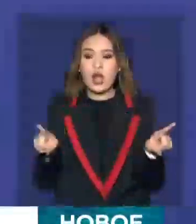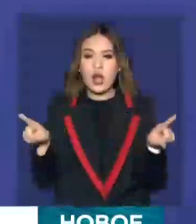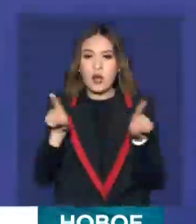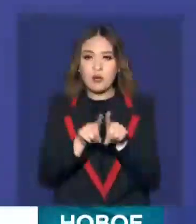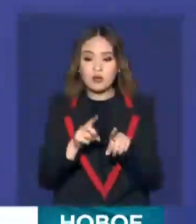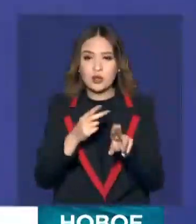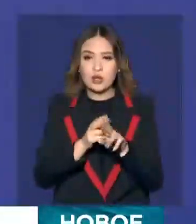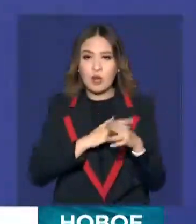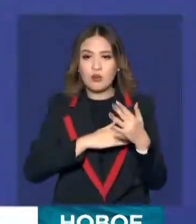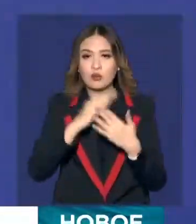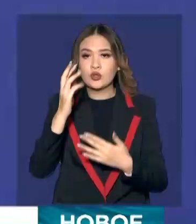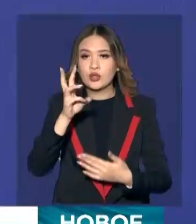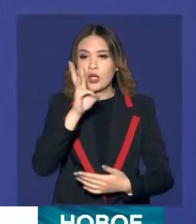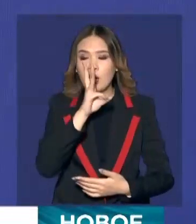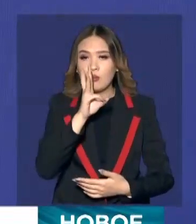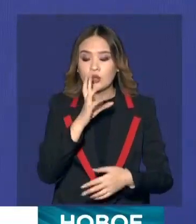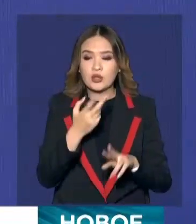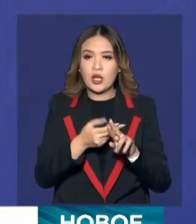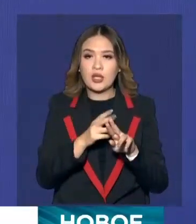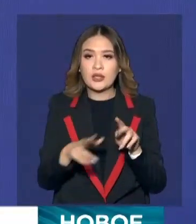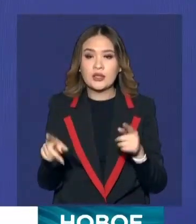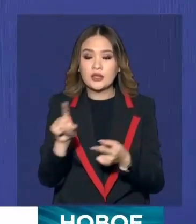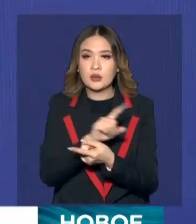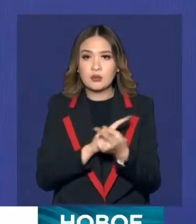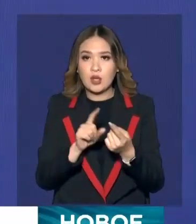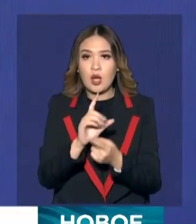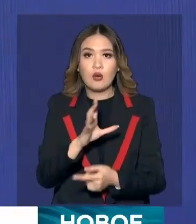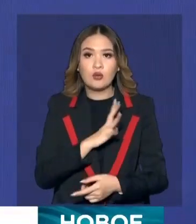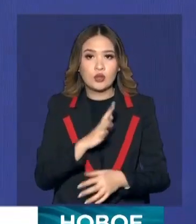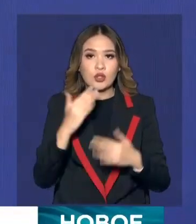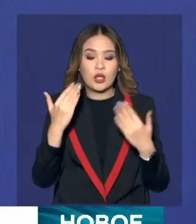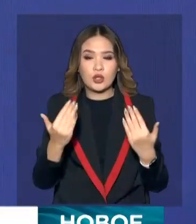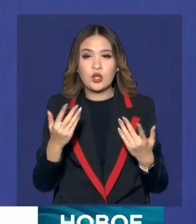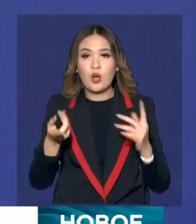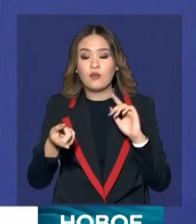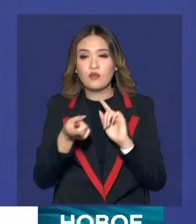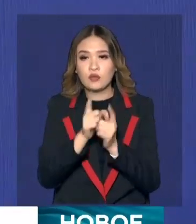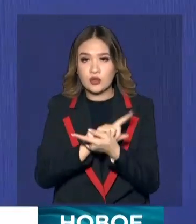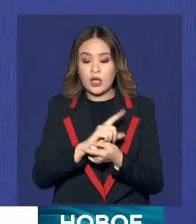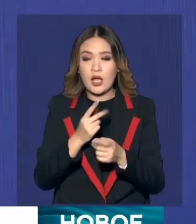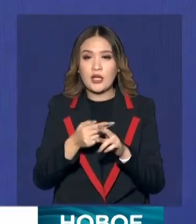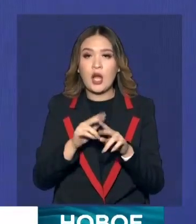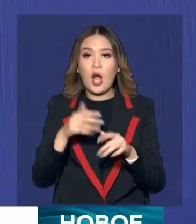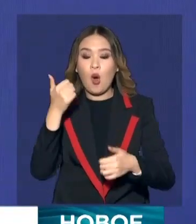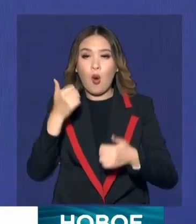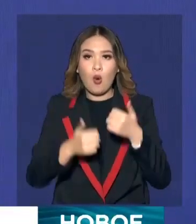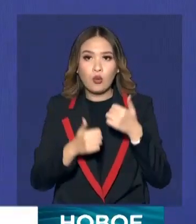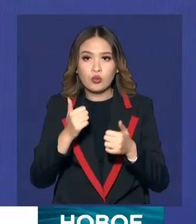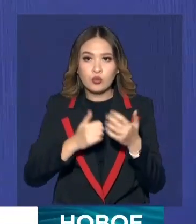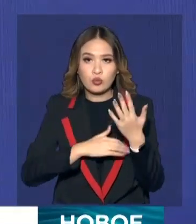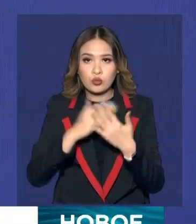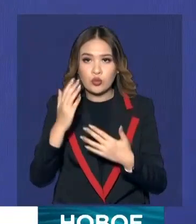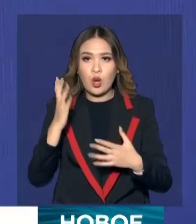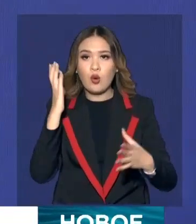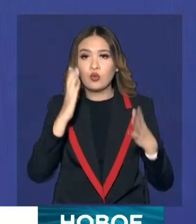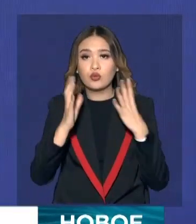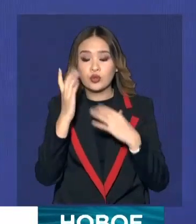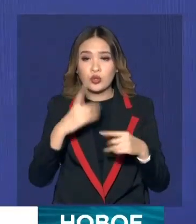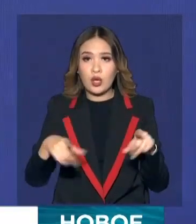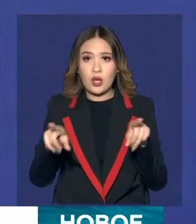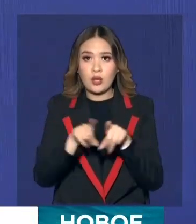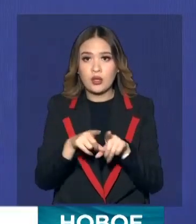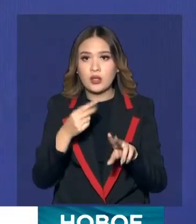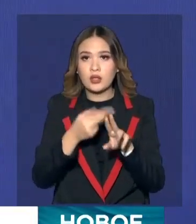после повышения зарплаты педагогам, как изменилась ситуация, как повысился конкурс, да, в вузах, точно так же